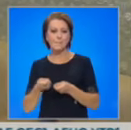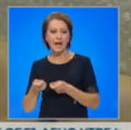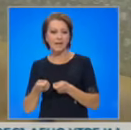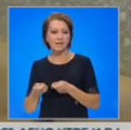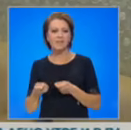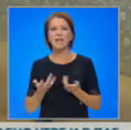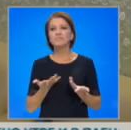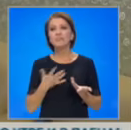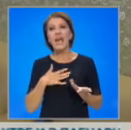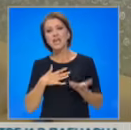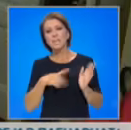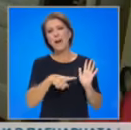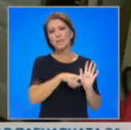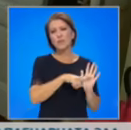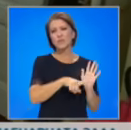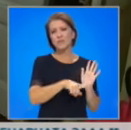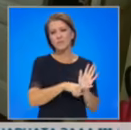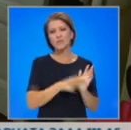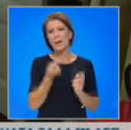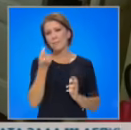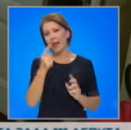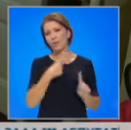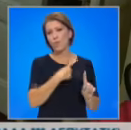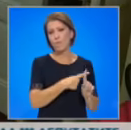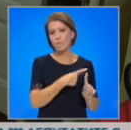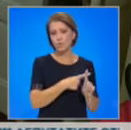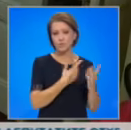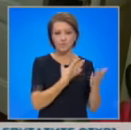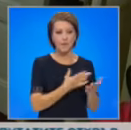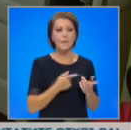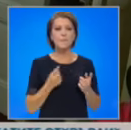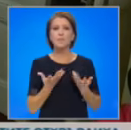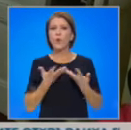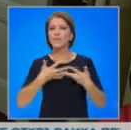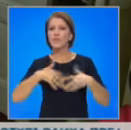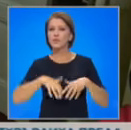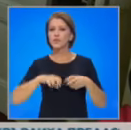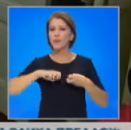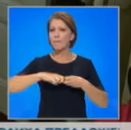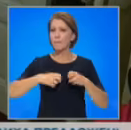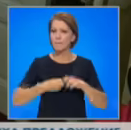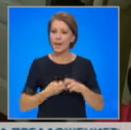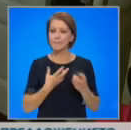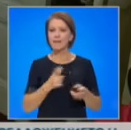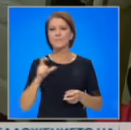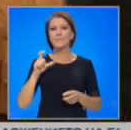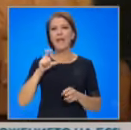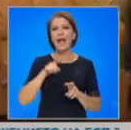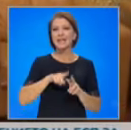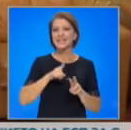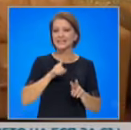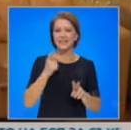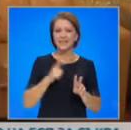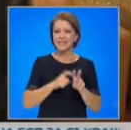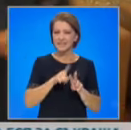предимно минуси и много малко плюсове. 2 в 1 има чисто технологични проблеми и ЦИК и СИЕЛ изказаха съмнение, че успеят да се справят.